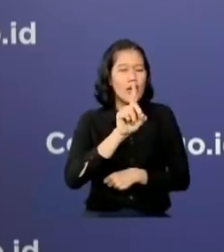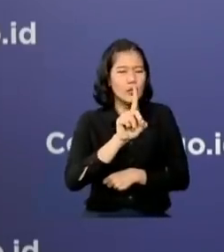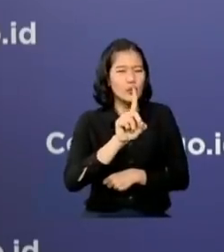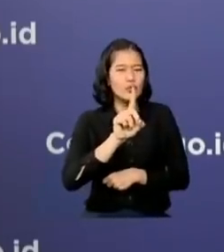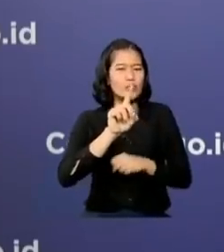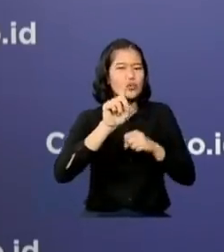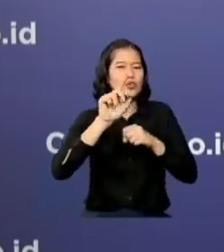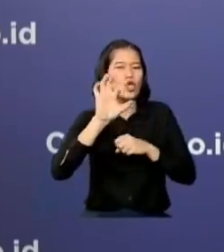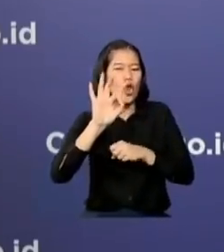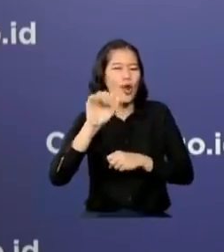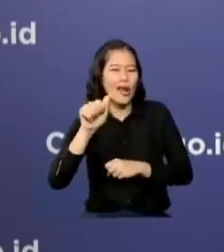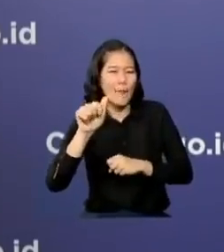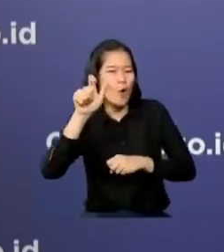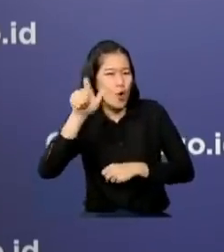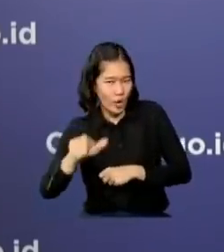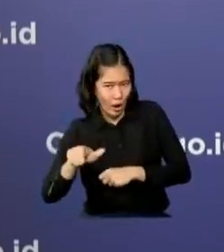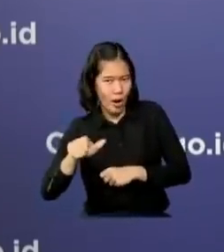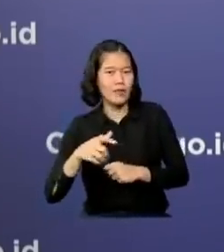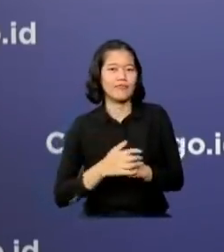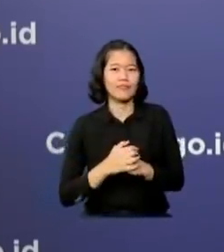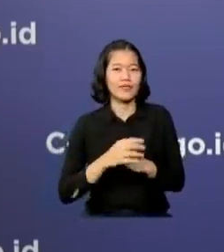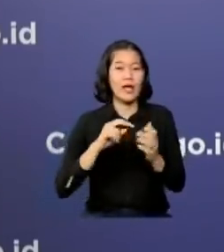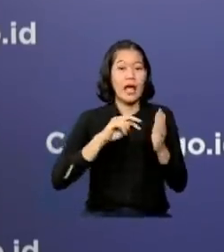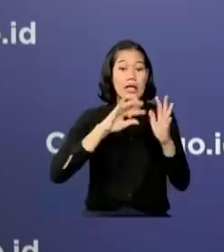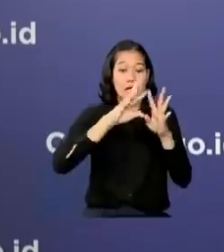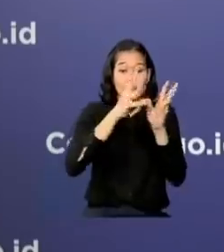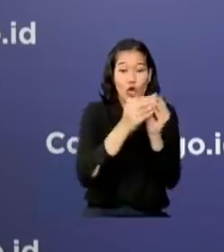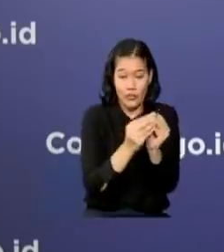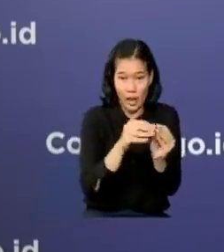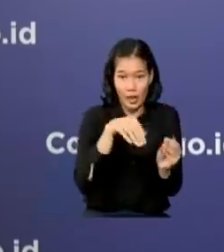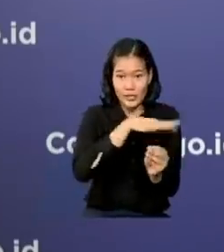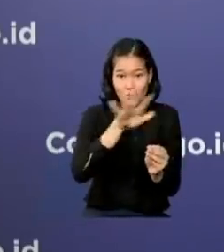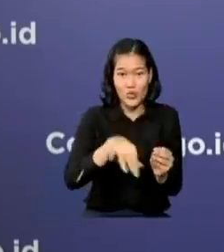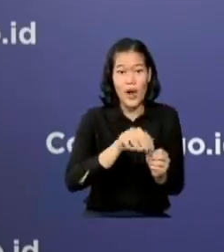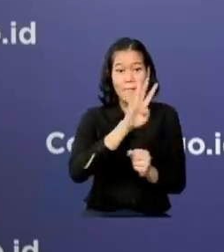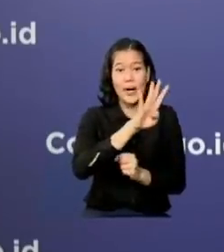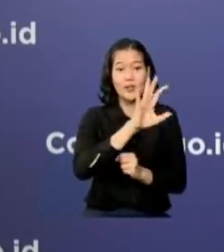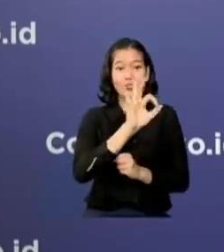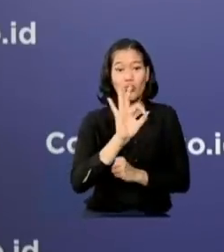1106 orang sehingga akumulasinya menjadi